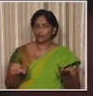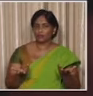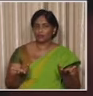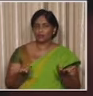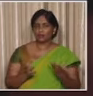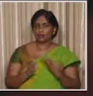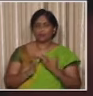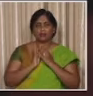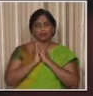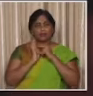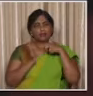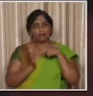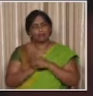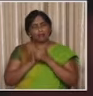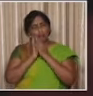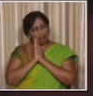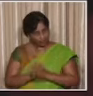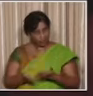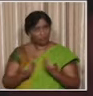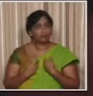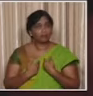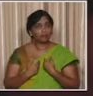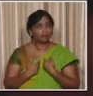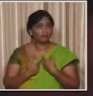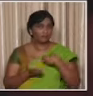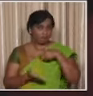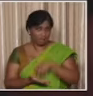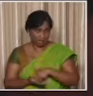දණින් වැටිච්ච ජාතියක් බවට පත් වෙනවද අපි?